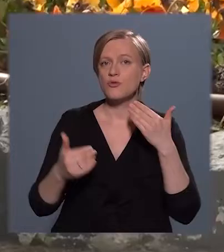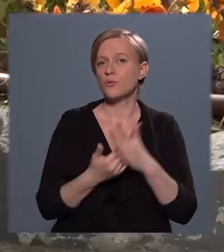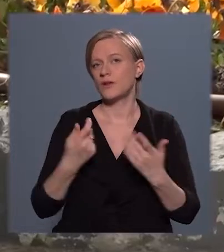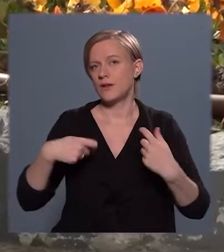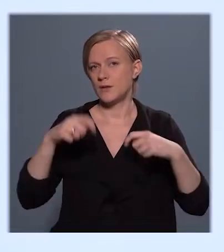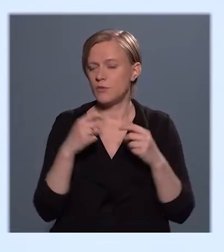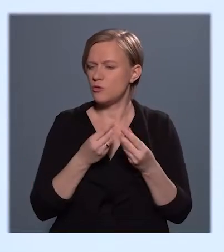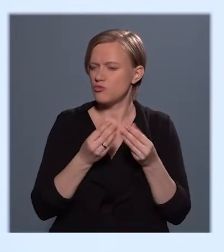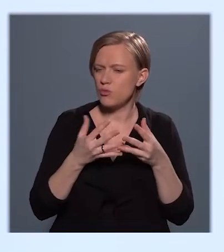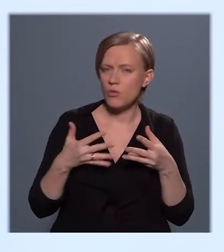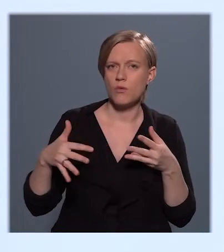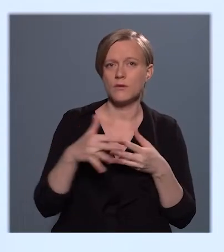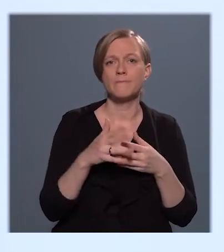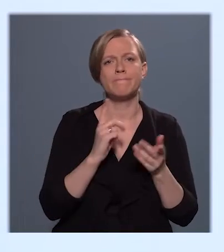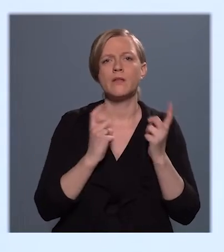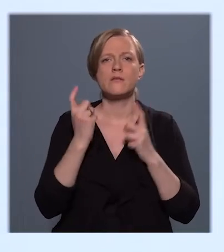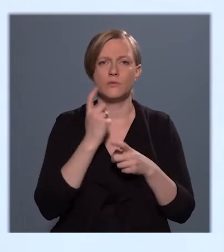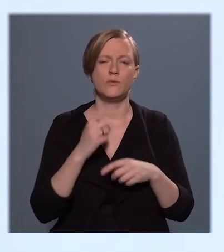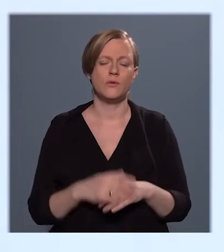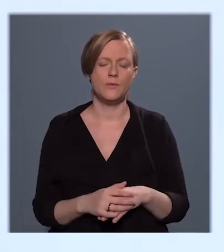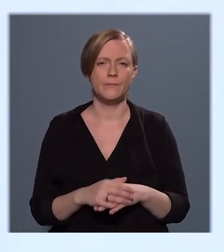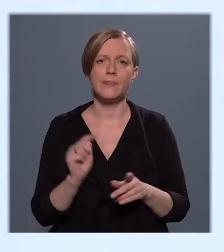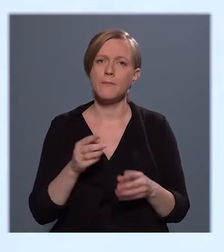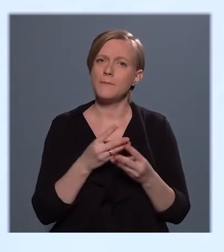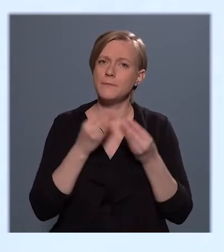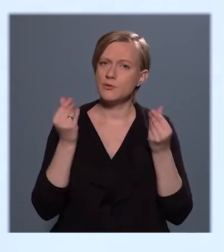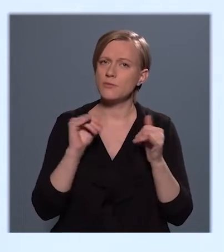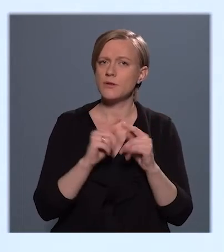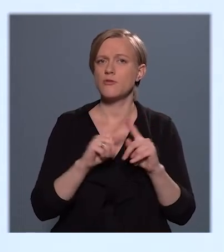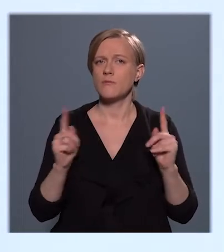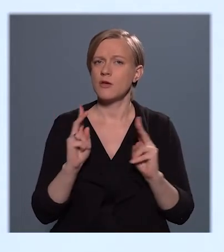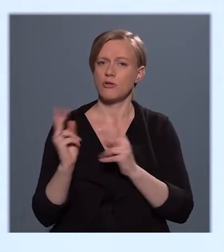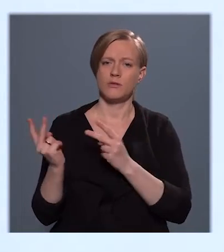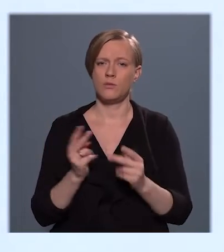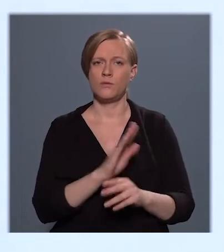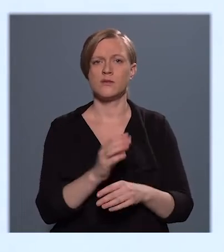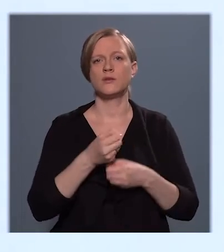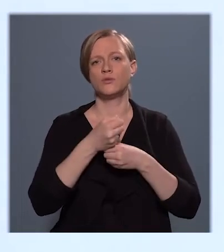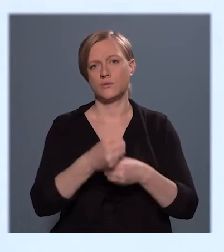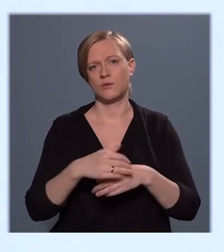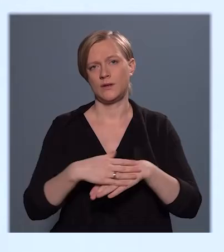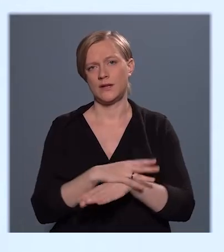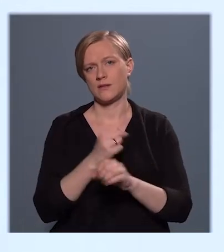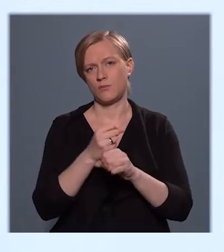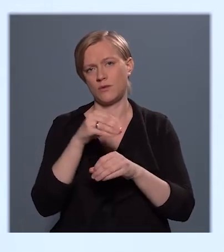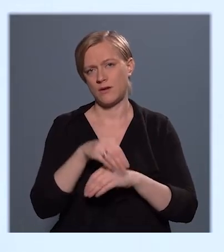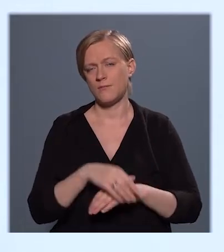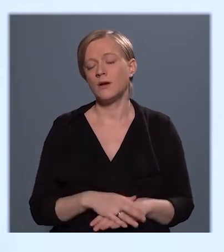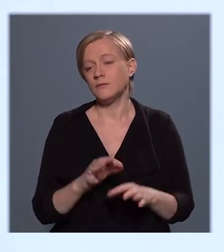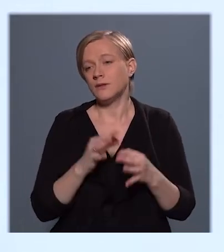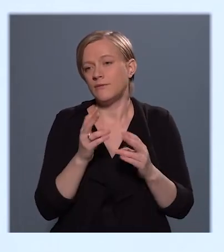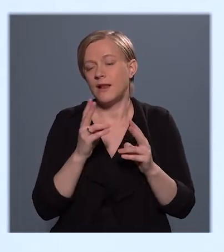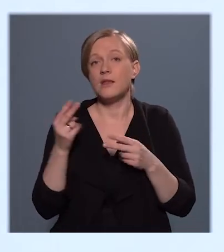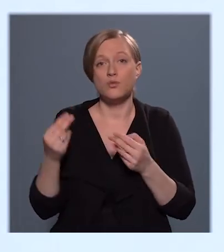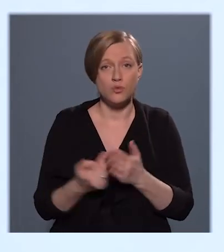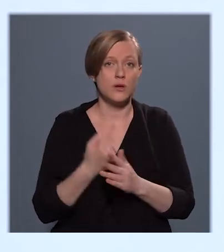épületek sokasága, az azt gondolom, hogy abban a minőségben is máshozhat, ami a tűzoltó érezhet a munkája során. Nyilván hoz újat